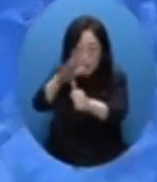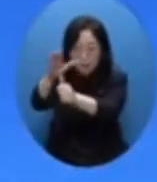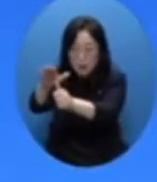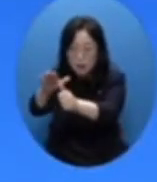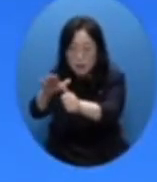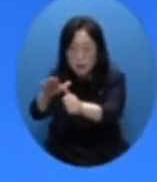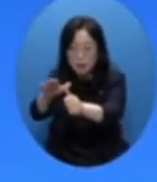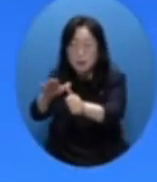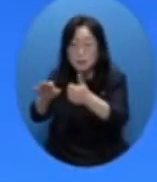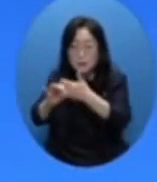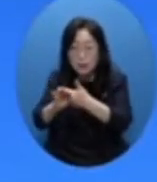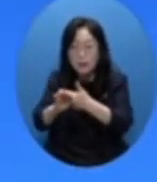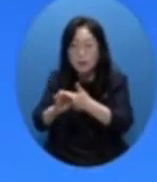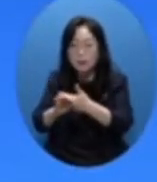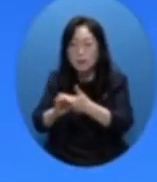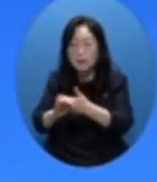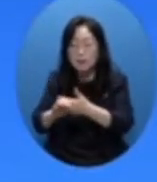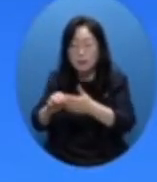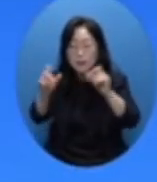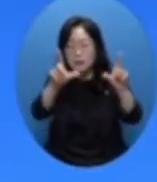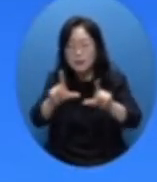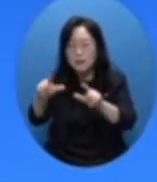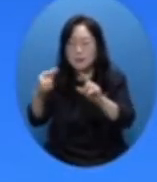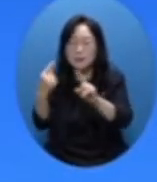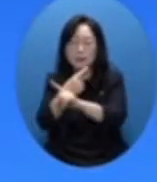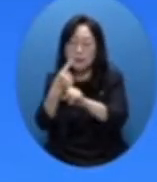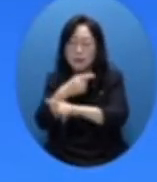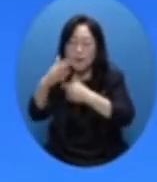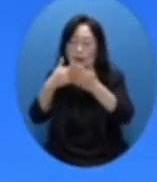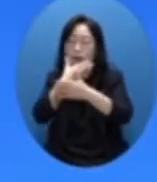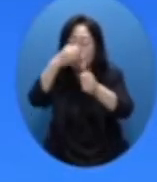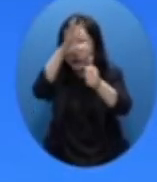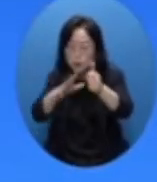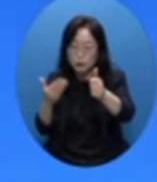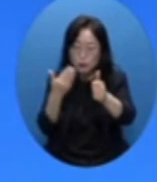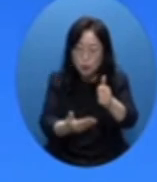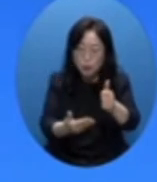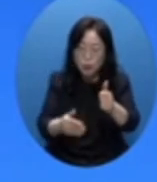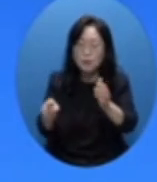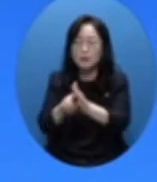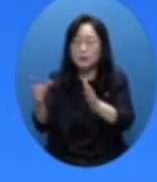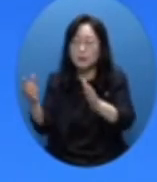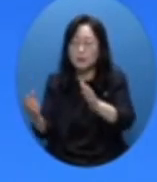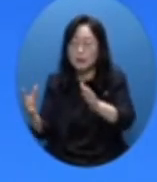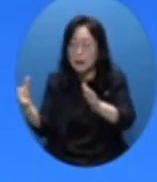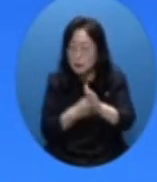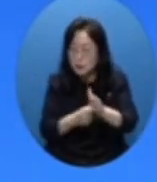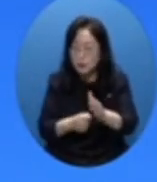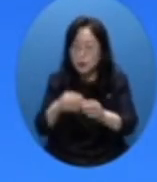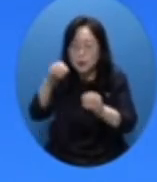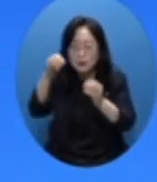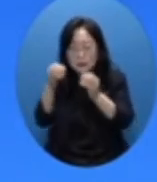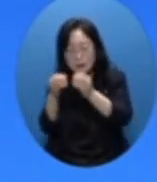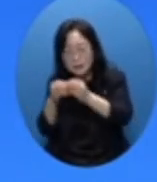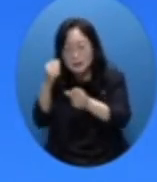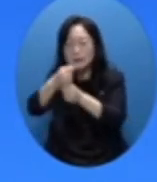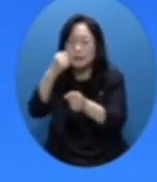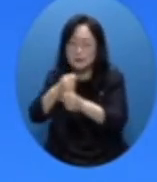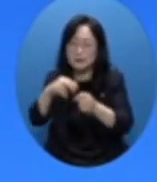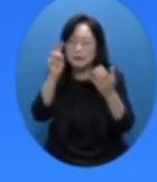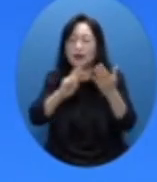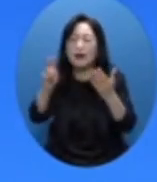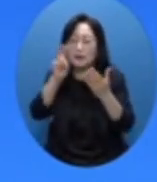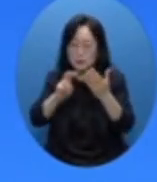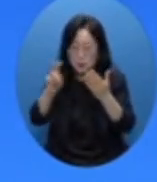하시기 만 하면 그 사람이 바로 바르면 축복이 임한다 그래서 믿음으로 다 담아서 지은 찬송 인데